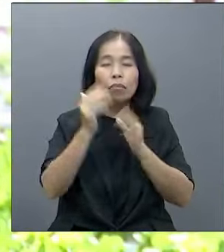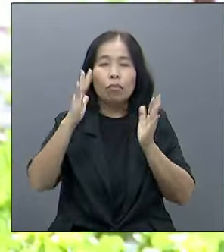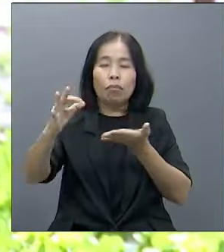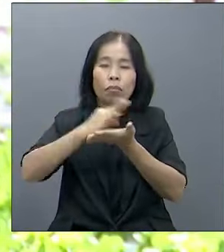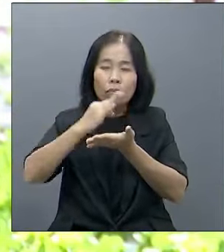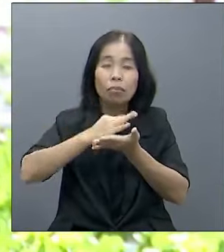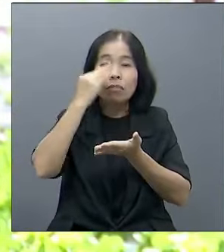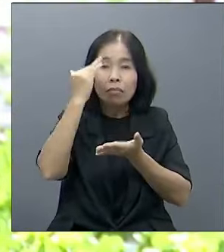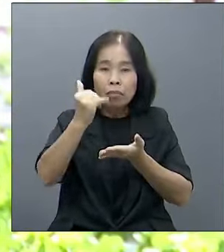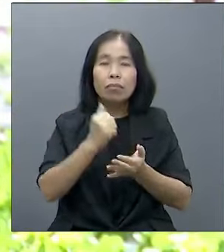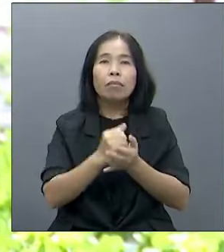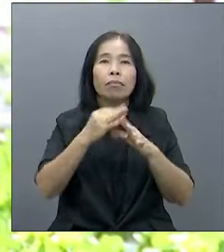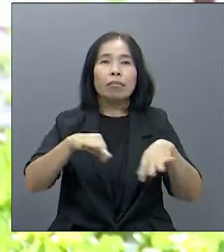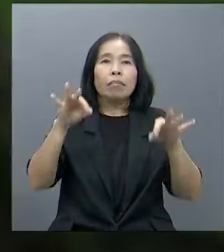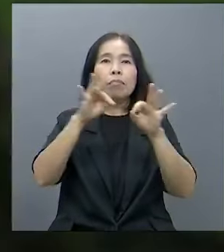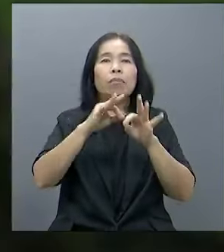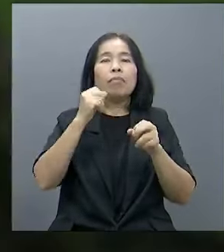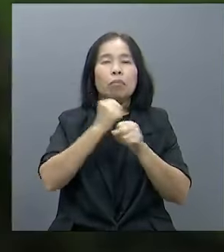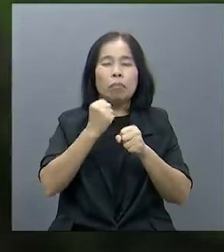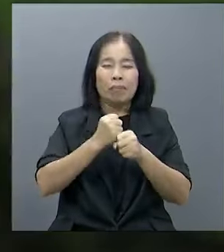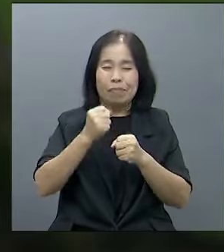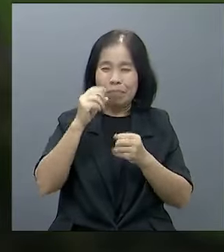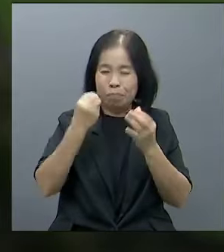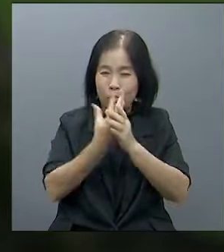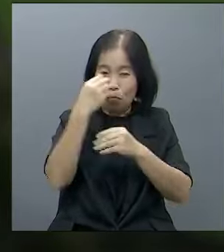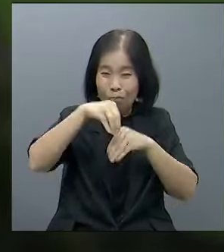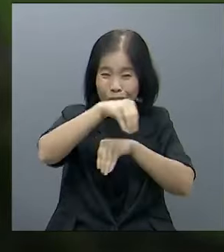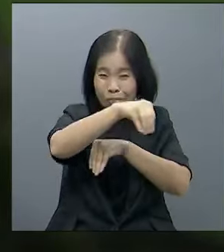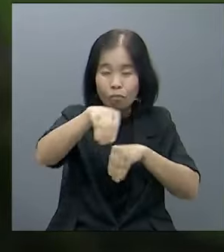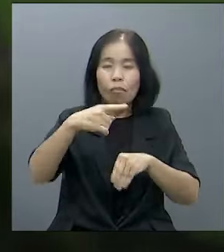ที่เป็นผักที่ปลอดสารมากที่สุด